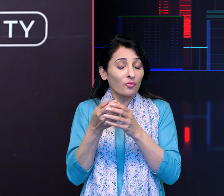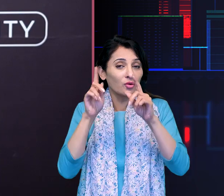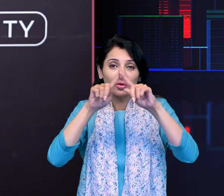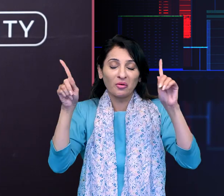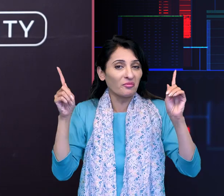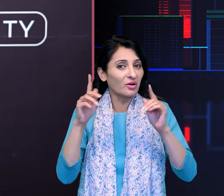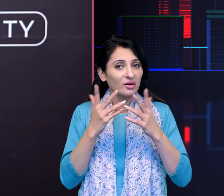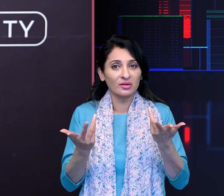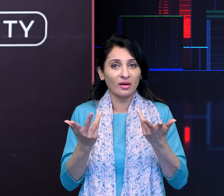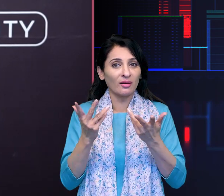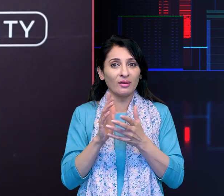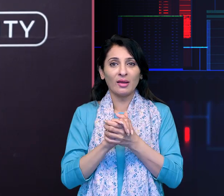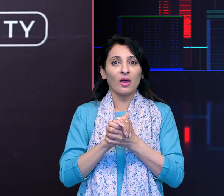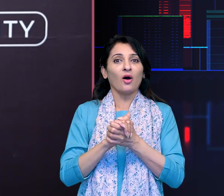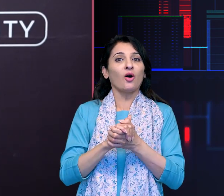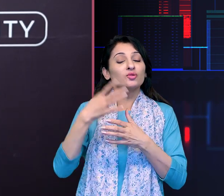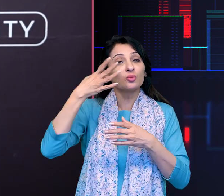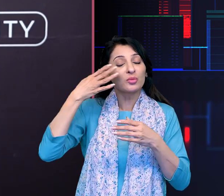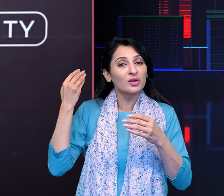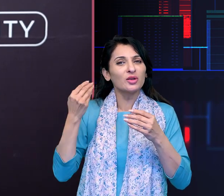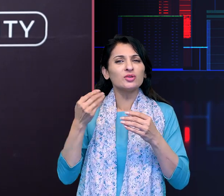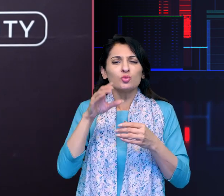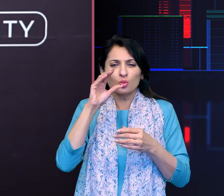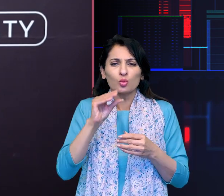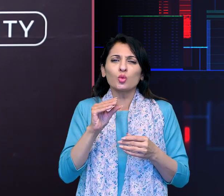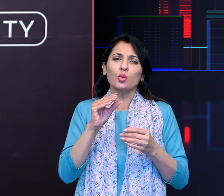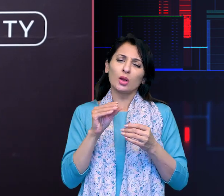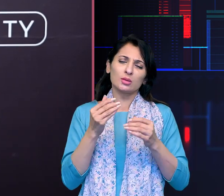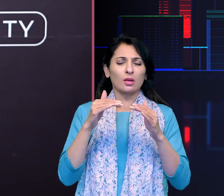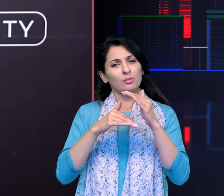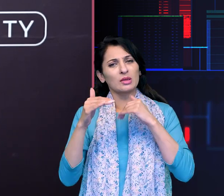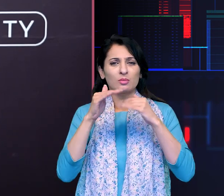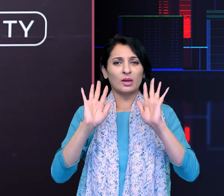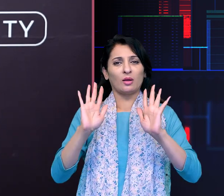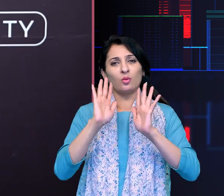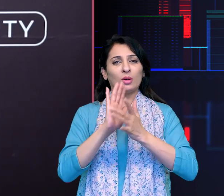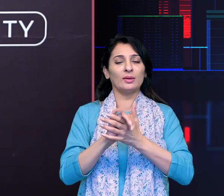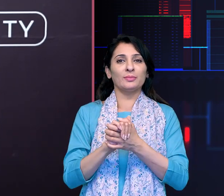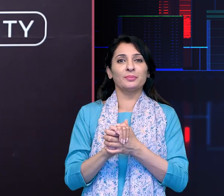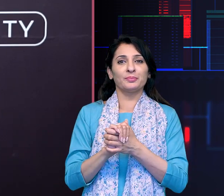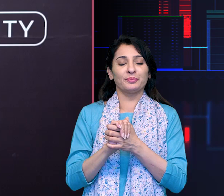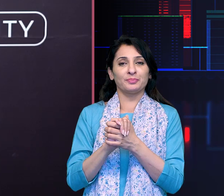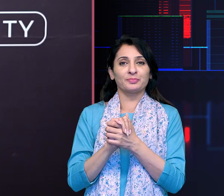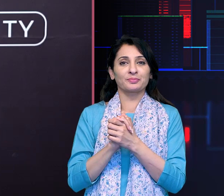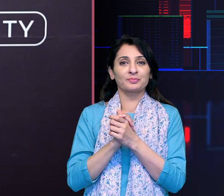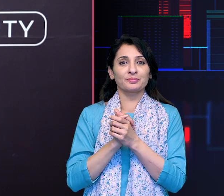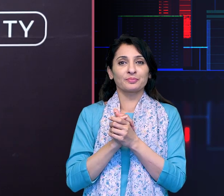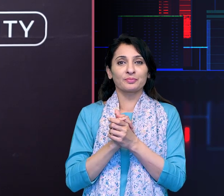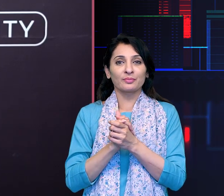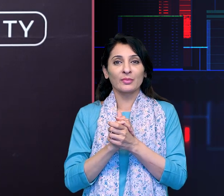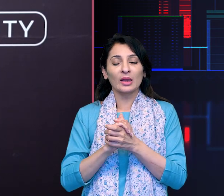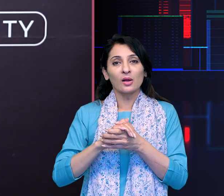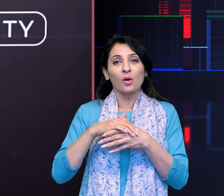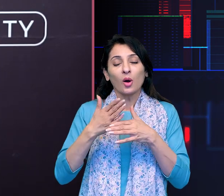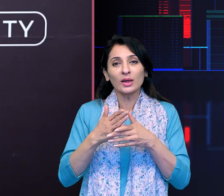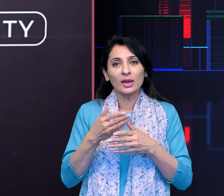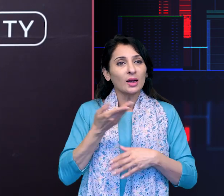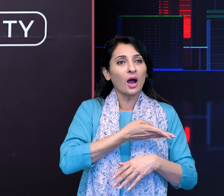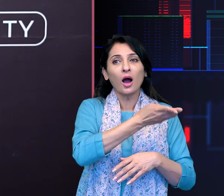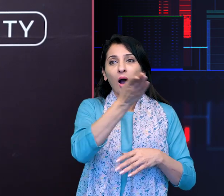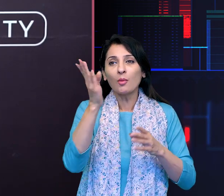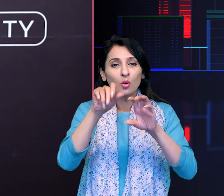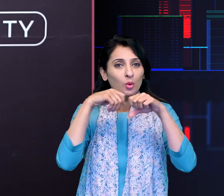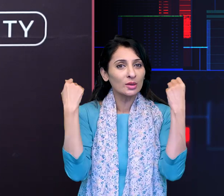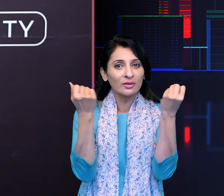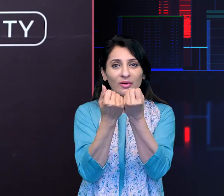आर्किटेक्ट सिक्स दौर का भी नजर आता है लेकिन ब्रिटिश तौर का बहुत कम इसके अंदर पोर्शन है जो उन्होंने खुद से कुछ इसमें ऐड किया हो बात अगर हम दीवाने